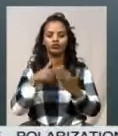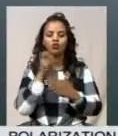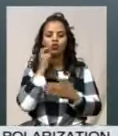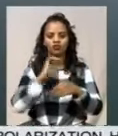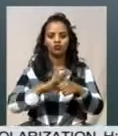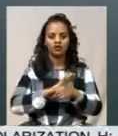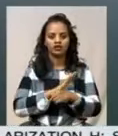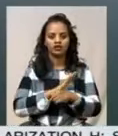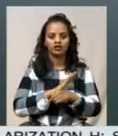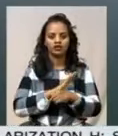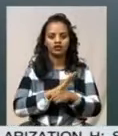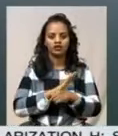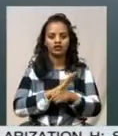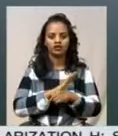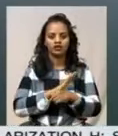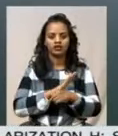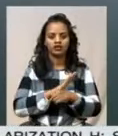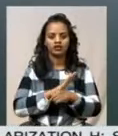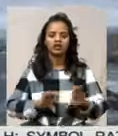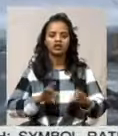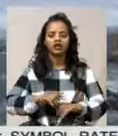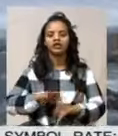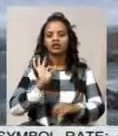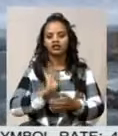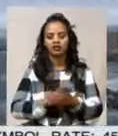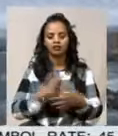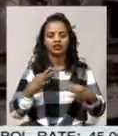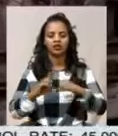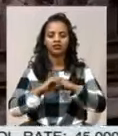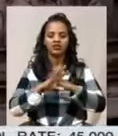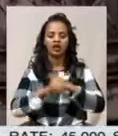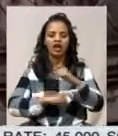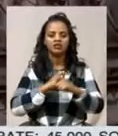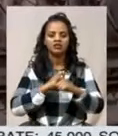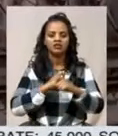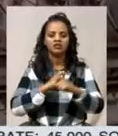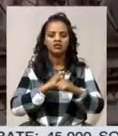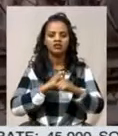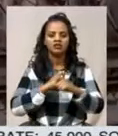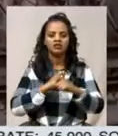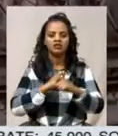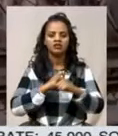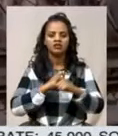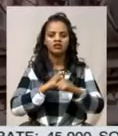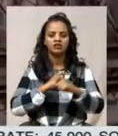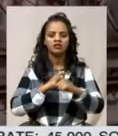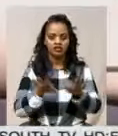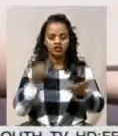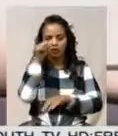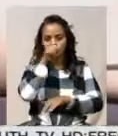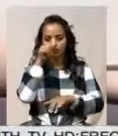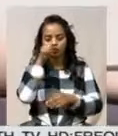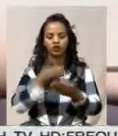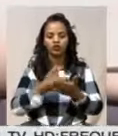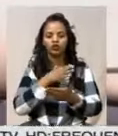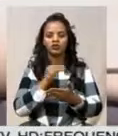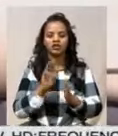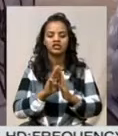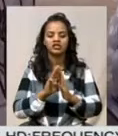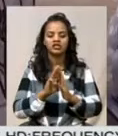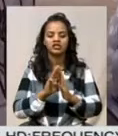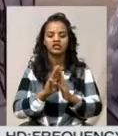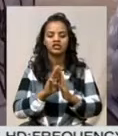ሙሌት ለማከናወን ዝግጅቶች እየተደረገ ይገኛል። በጤናው ዘርፍም ዓለምን እያስጨነቀው የኮሮና ቫይረስ ስርጭት በኢትዮጵያ ኢኮኖሚና ሰብአዊ